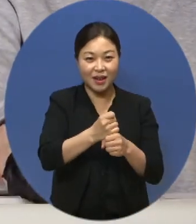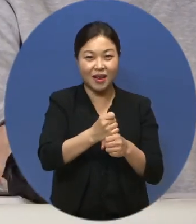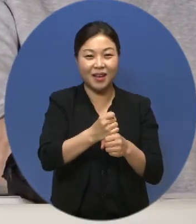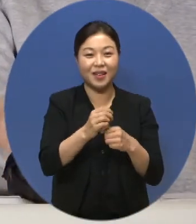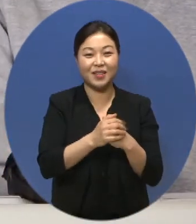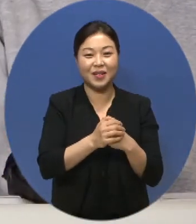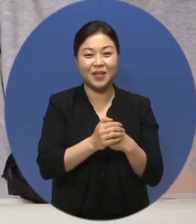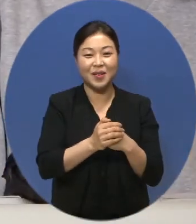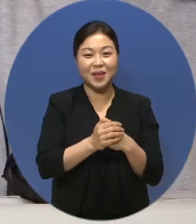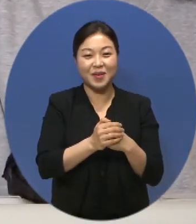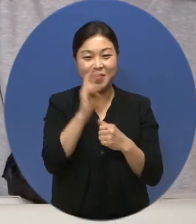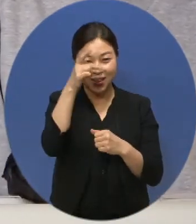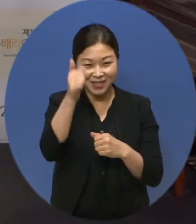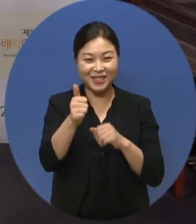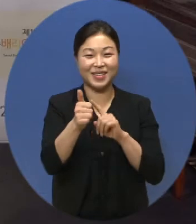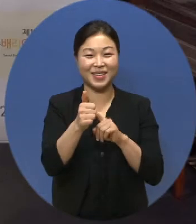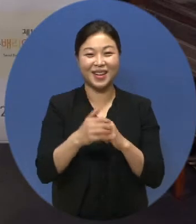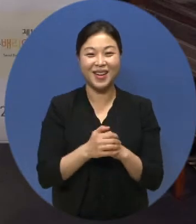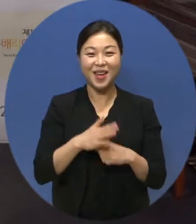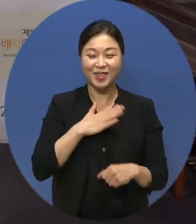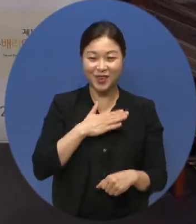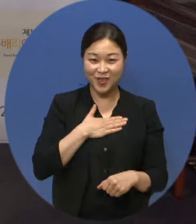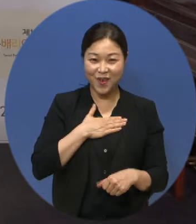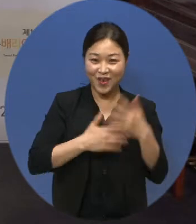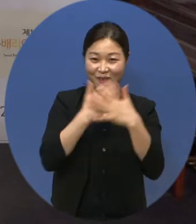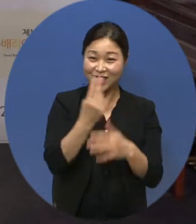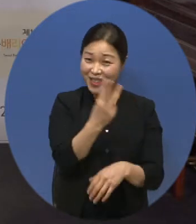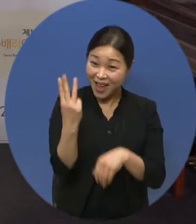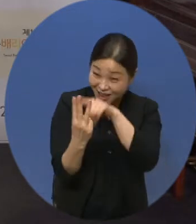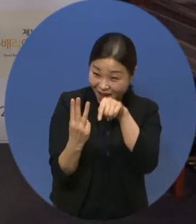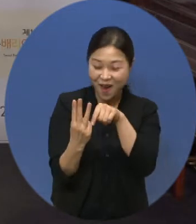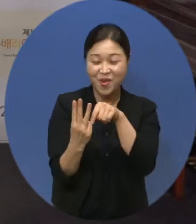다 얘기할 수밖에 없는데 네.